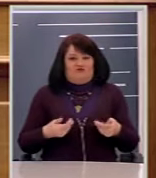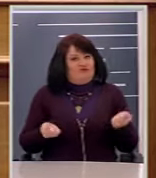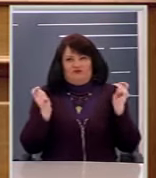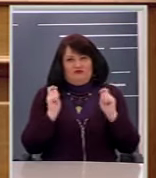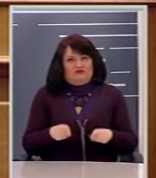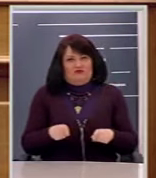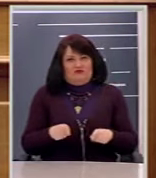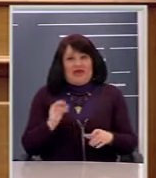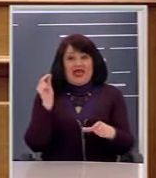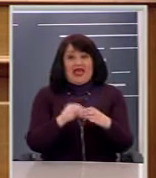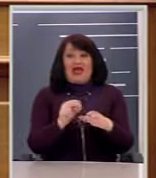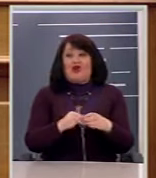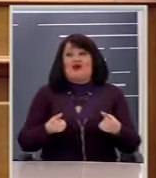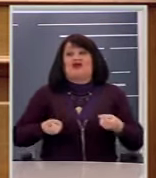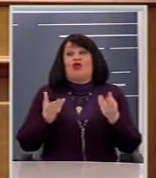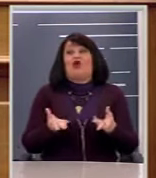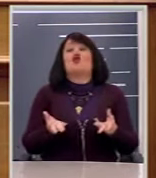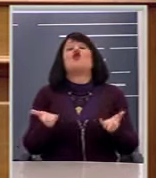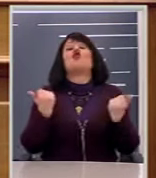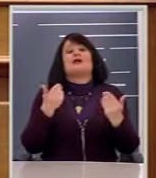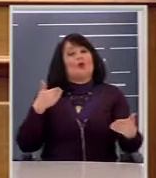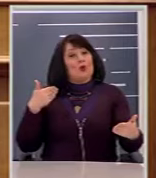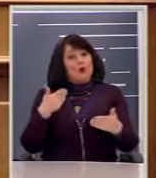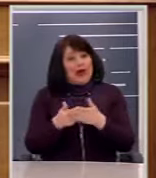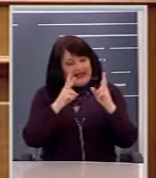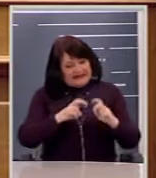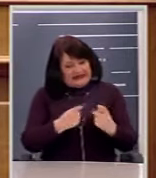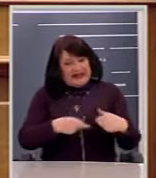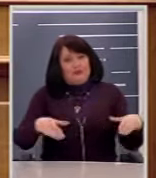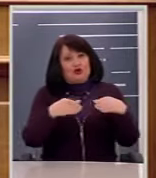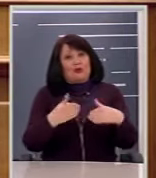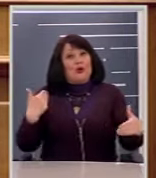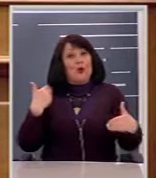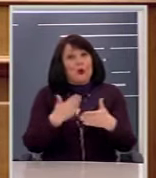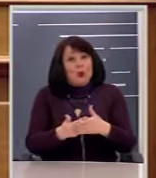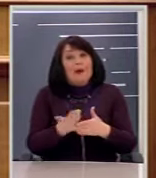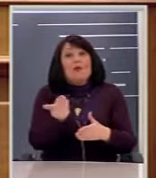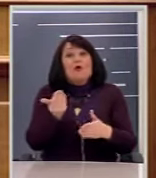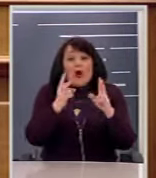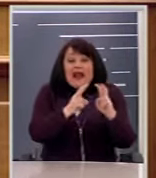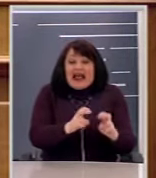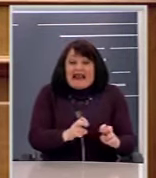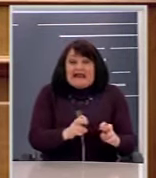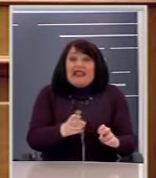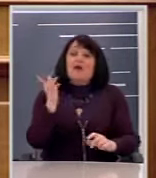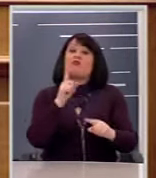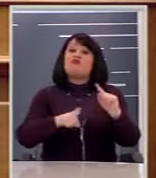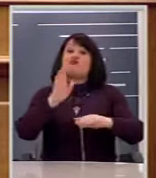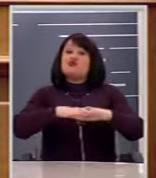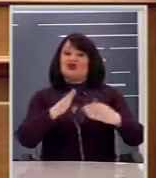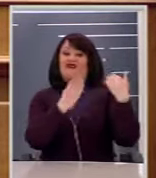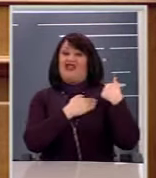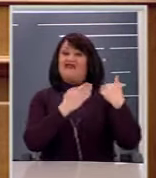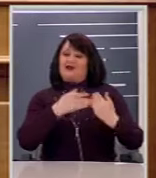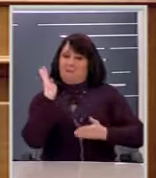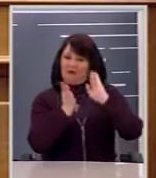των εκλογών δεν θα σας την κάνουμε. Θα τελειώσει η Εξεταστική Επιτροπή, θα τελειώσει η Προανακριτική Επιτροπή, θα αποδοθούν οι ευθύνες, η